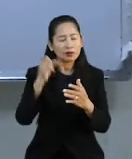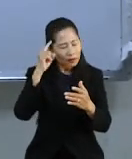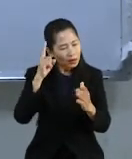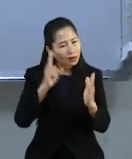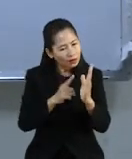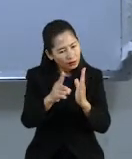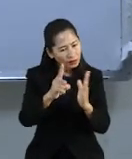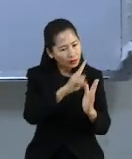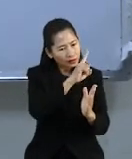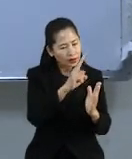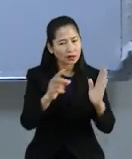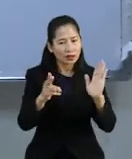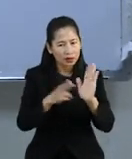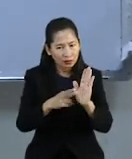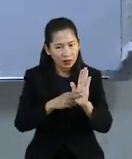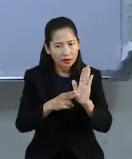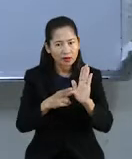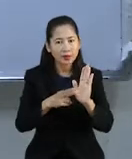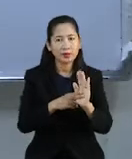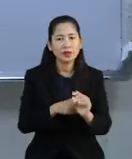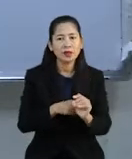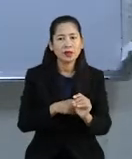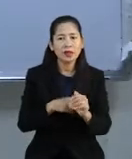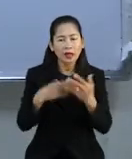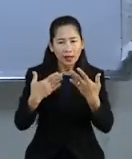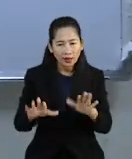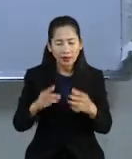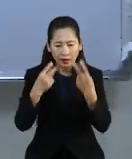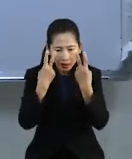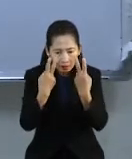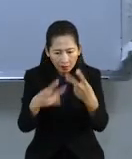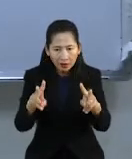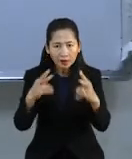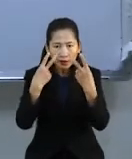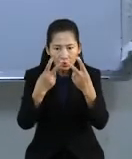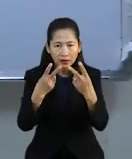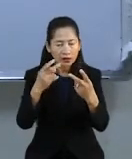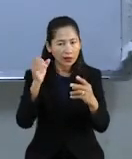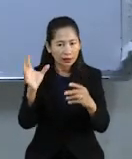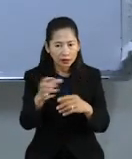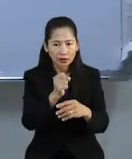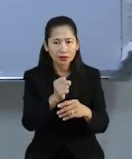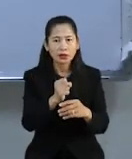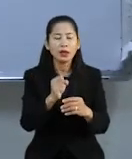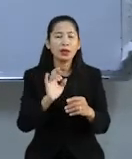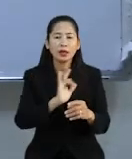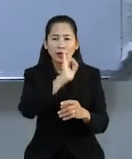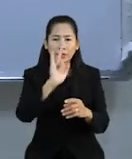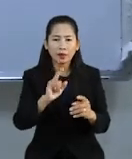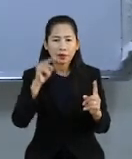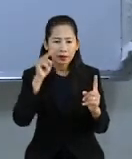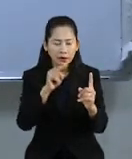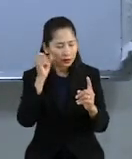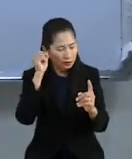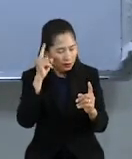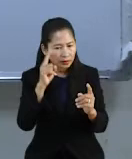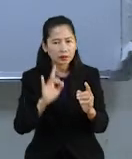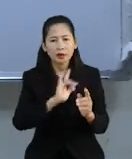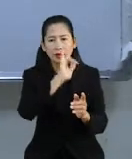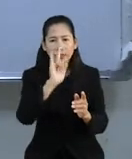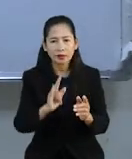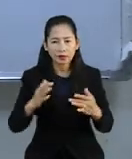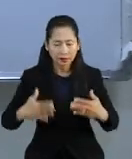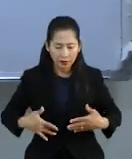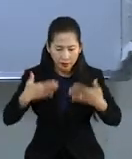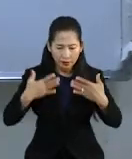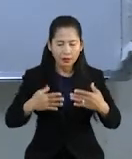hoa tư hệ bàn cho bà. Nà con á. Sko hoa tư hệ bàn cho bà. Hai ạch mơ trong những thai ạch dục ở ca pra tư ca sqa tư hướng tư pra